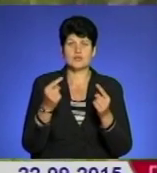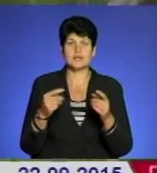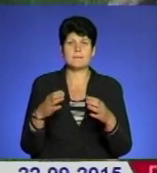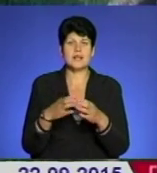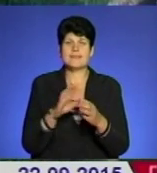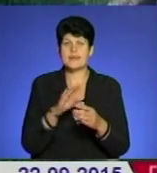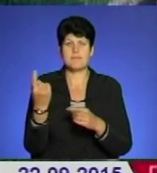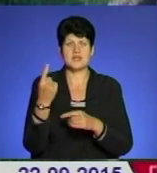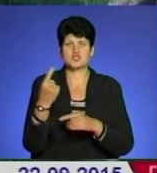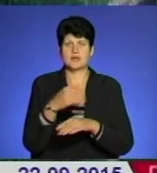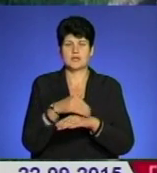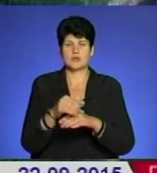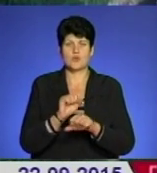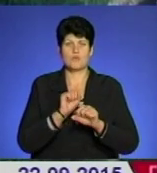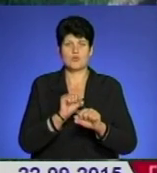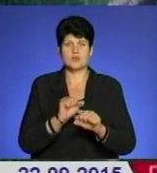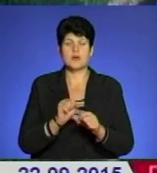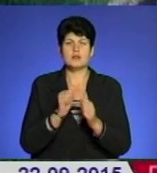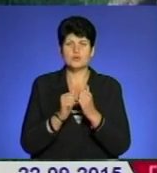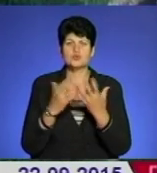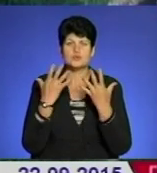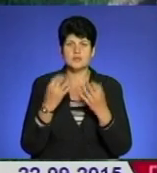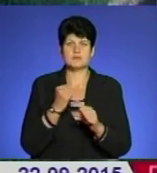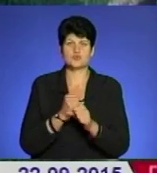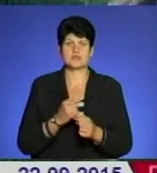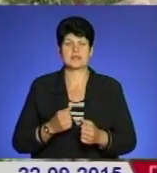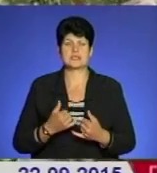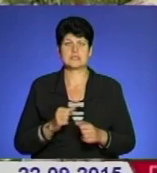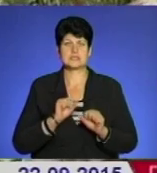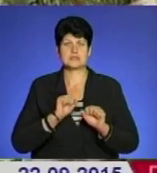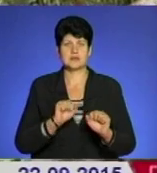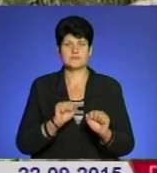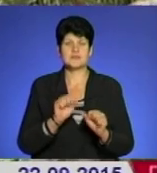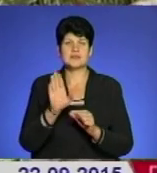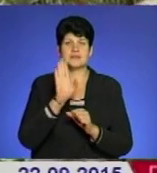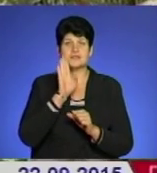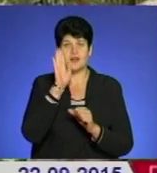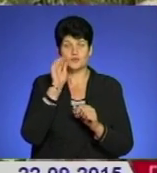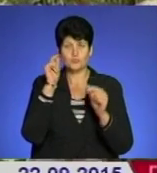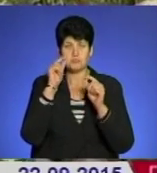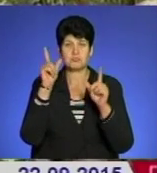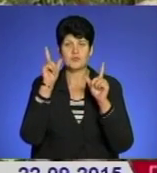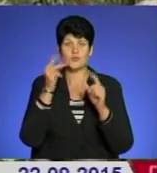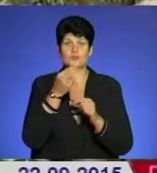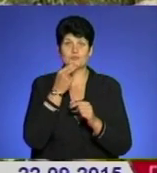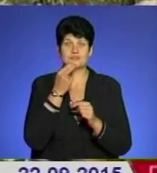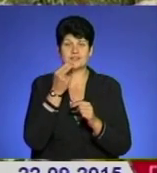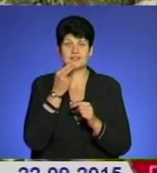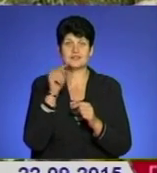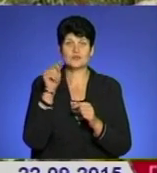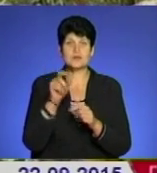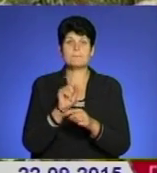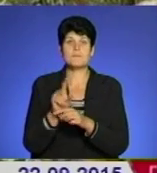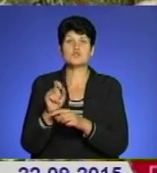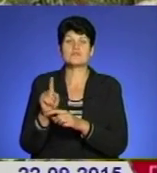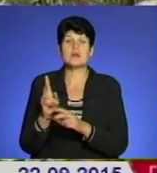лінії оборони. Але щодня хлопці працюють на захист батьківщини. Зранку підйом, поснідали, та й тоді по